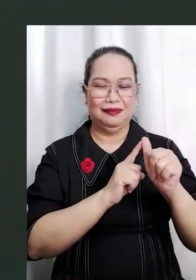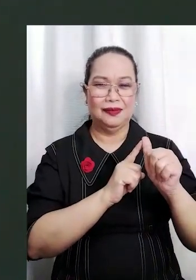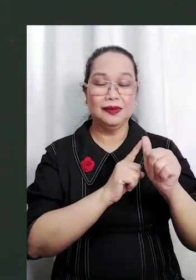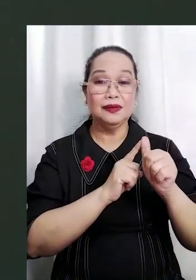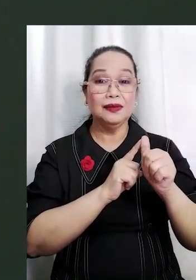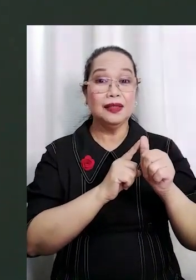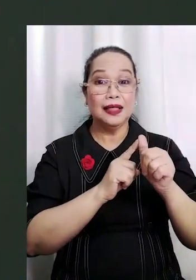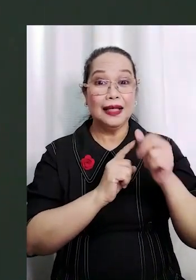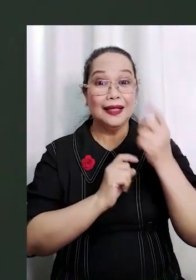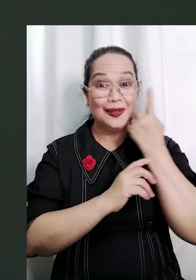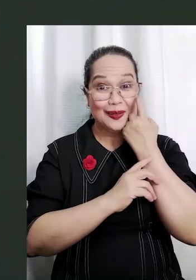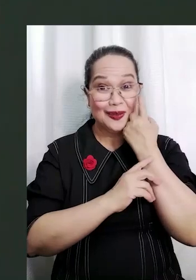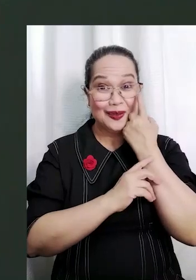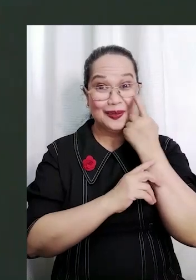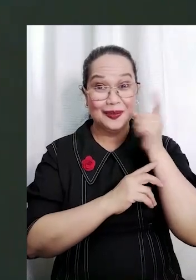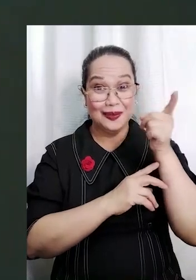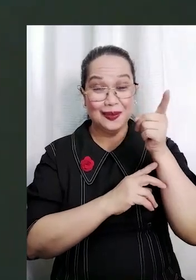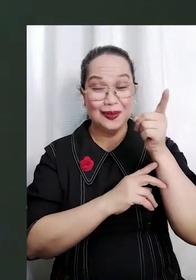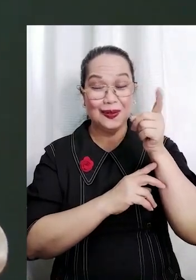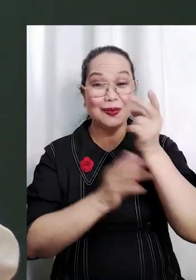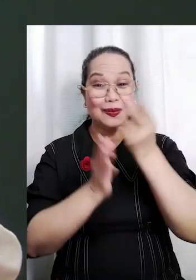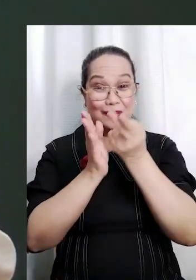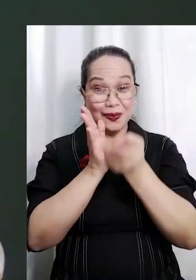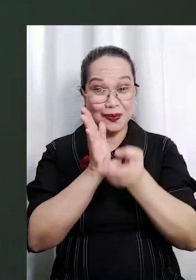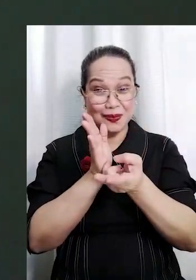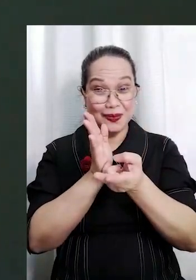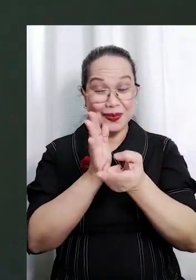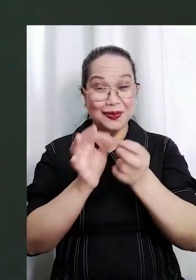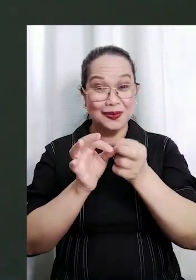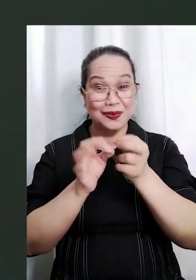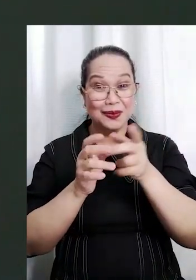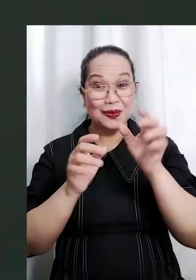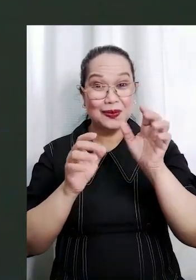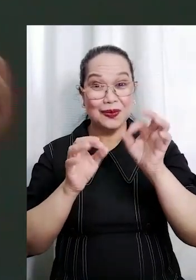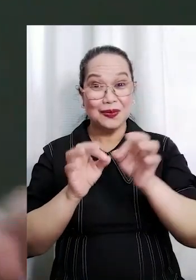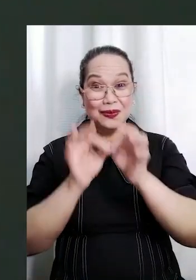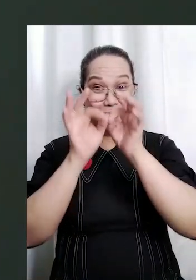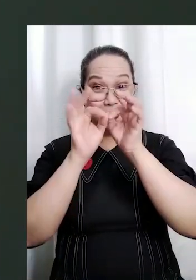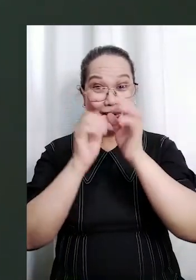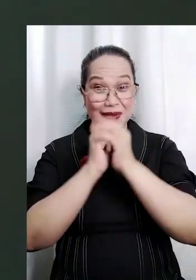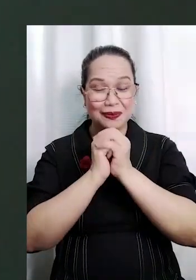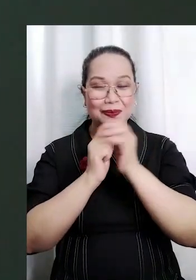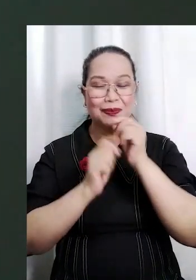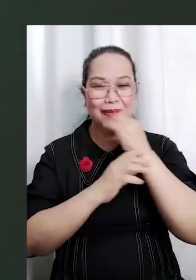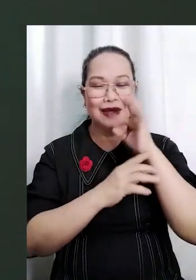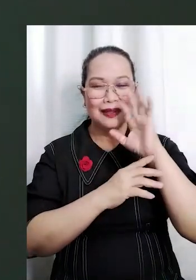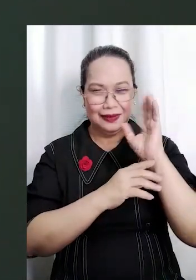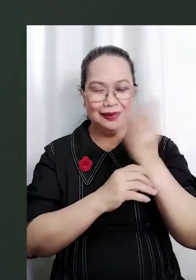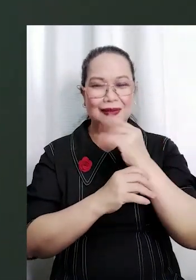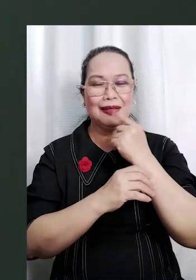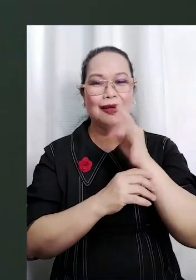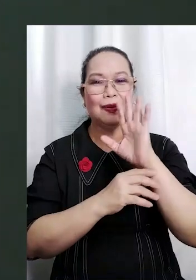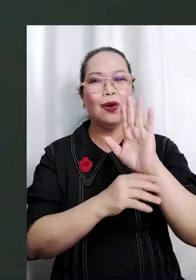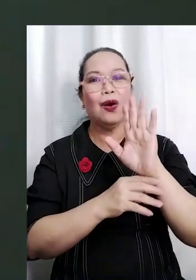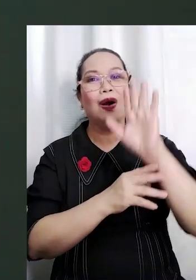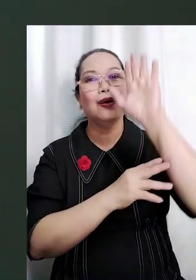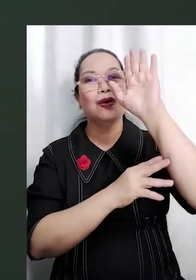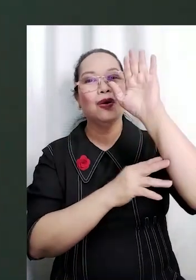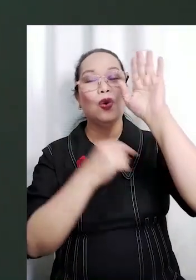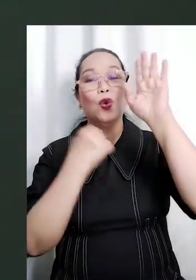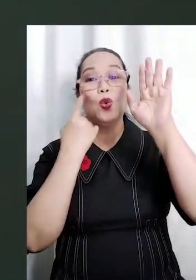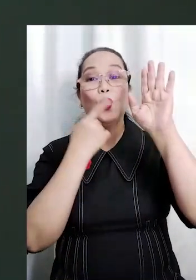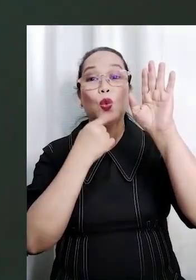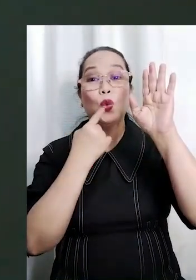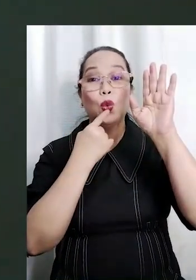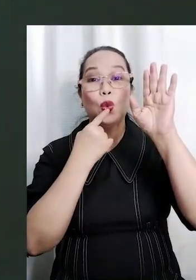hindi. Kamakailan nga sa isang funeral service, pinataas ko ang mga kamay doon at nagtanong ako ng tanong, sino po